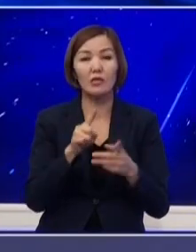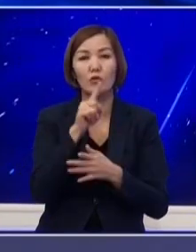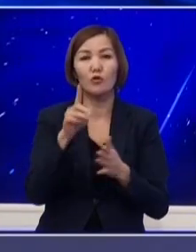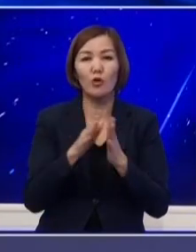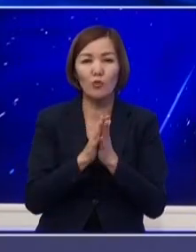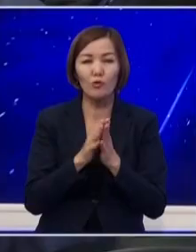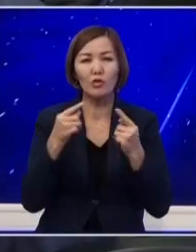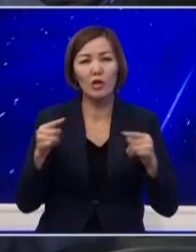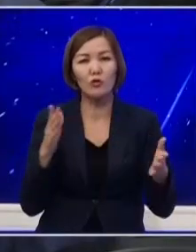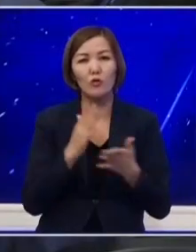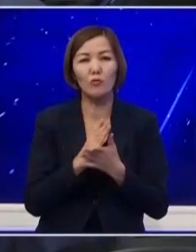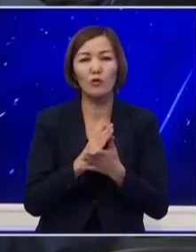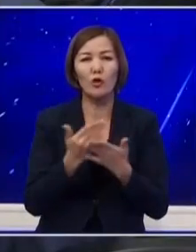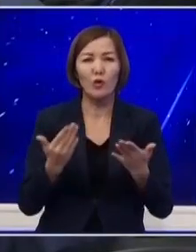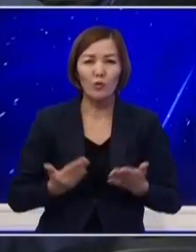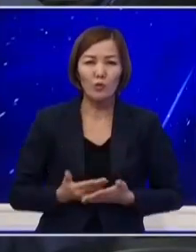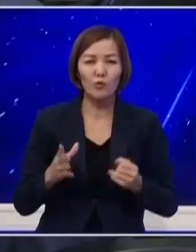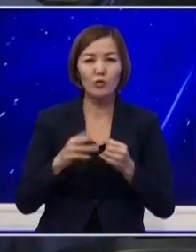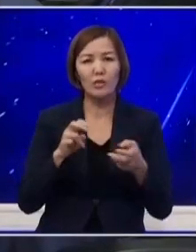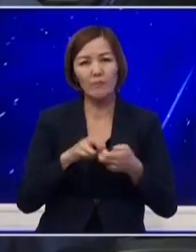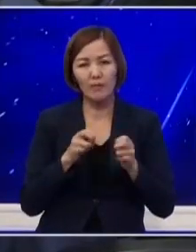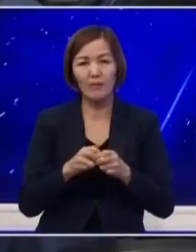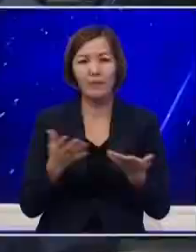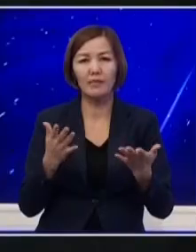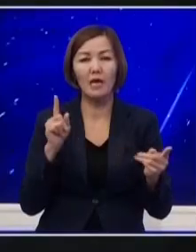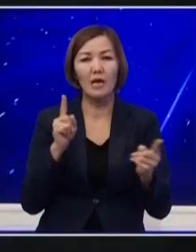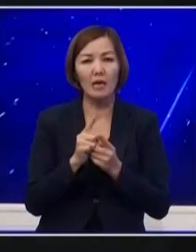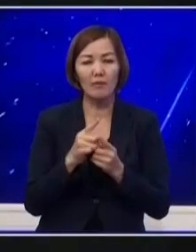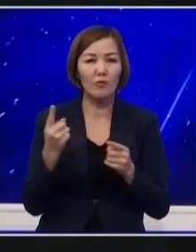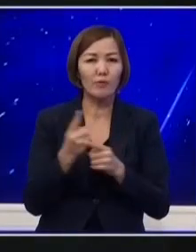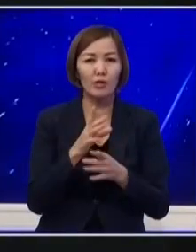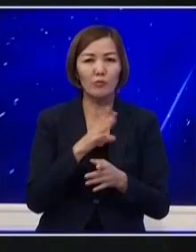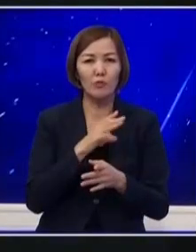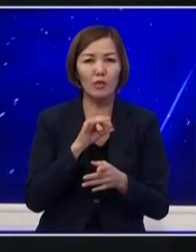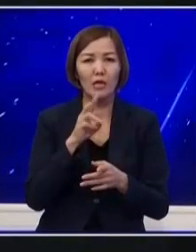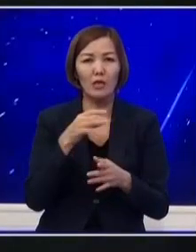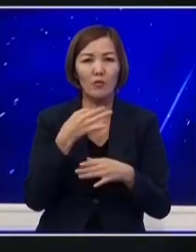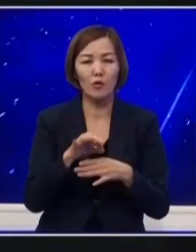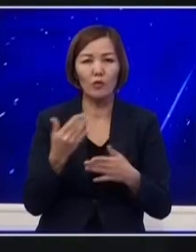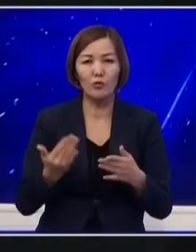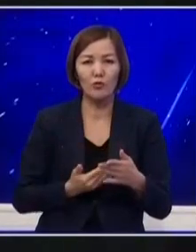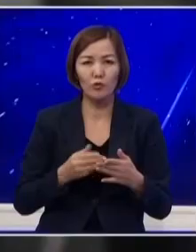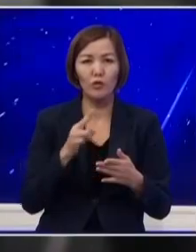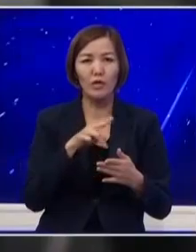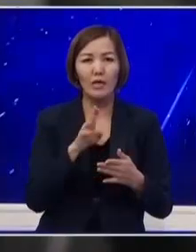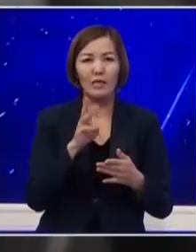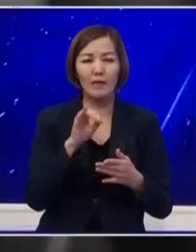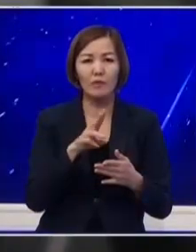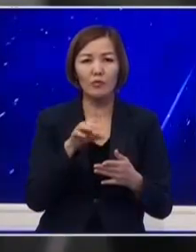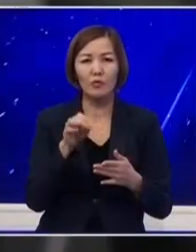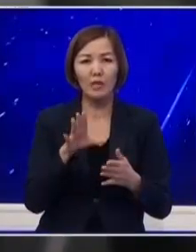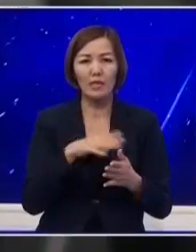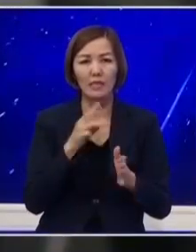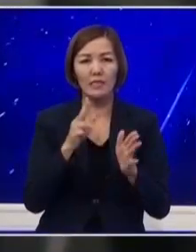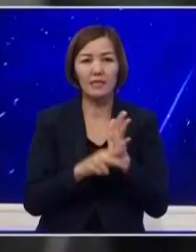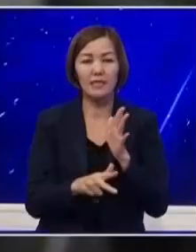өтініштер түрлі болды. Дені пәтер мен жер мәселесі. Қабылдауда бірінші болған Алакөл ауданының тұрғыны Дәмеш Орданалина.